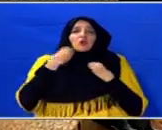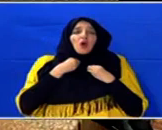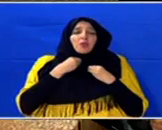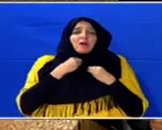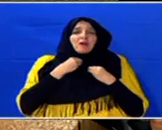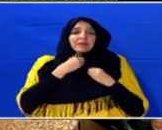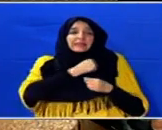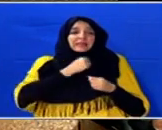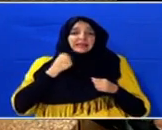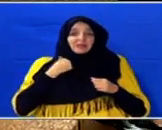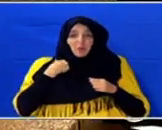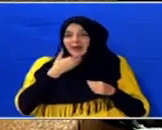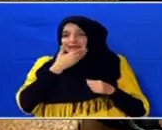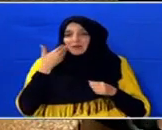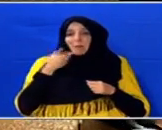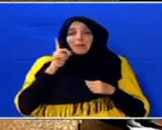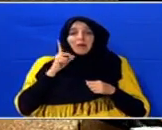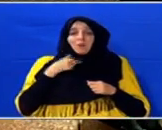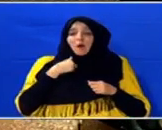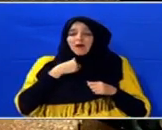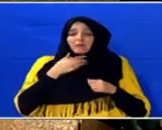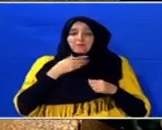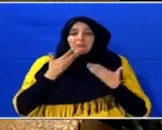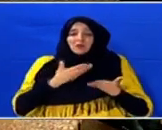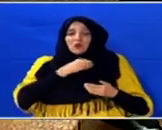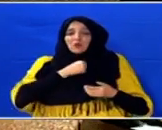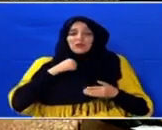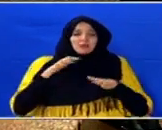صحتي انا نصوم اثنين وخميس. واضح